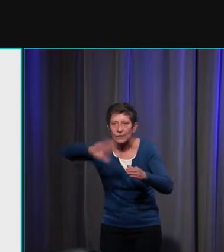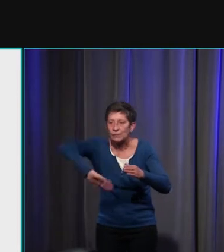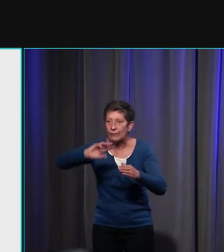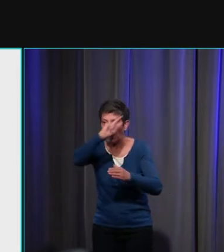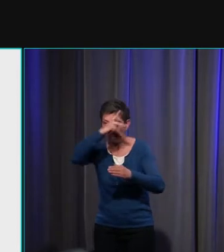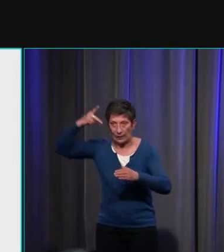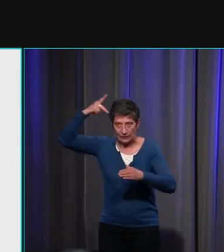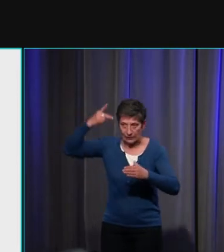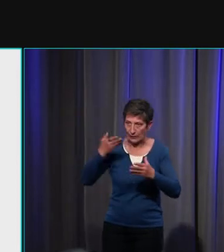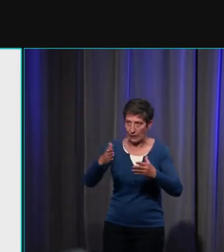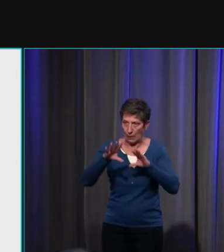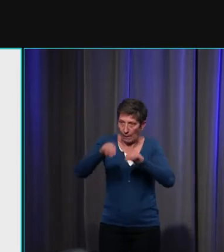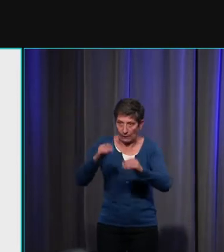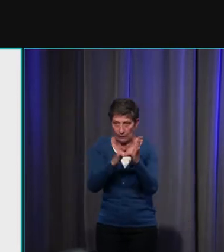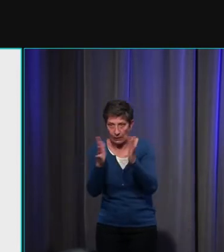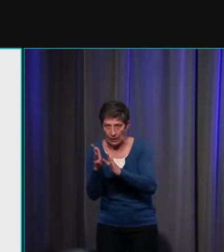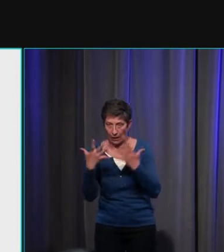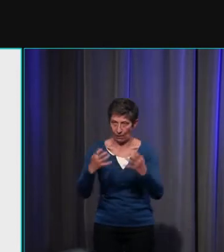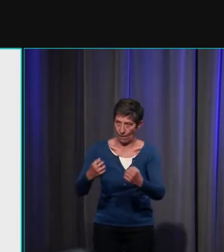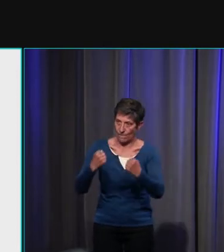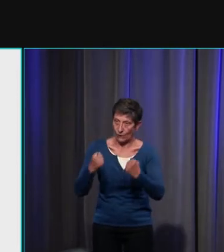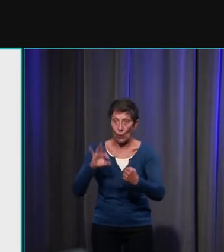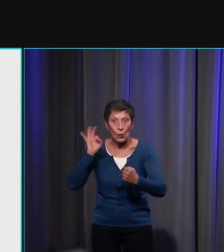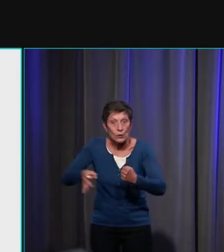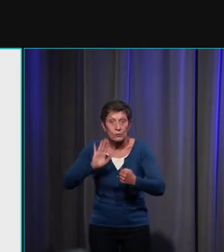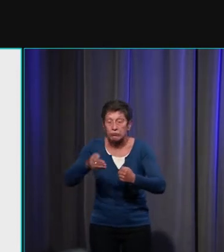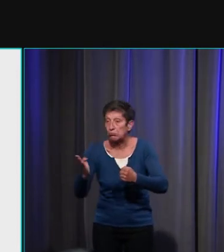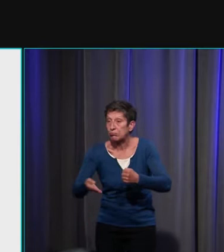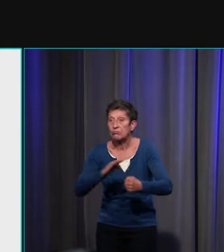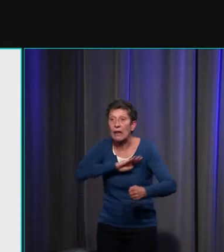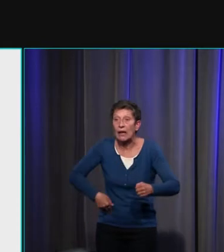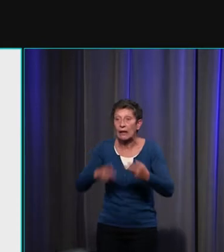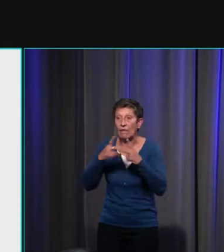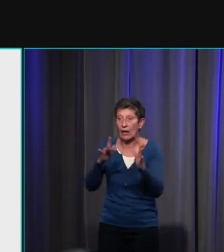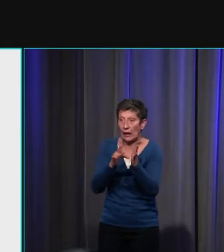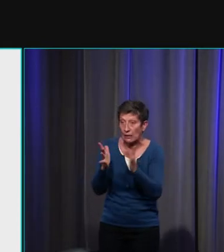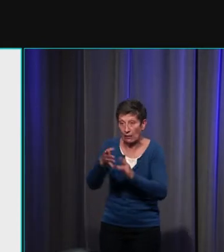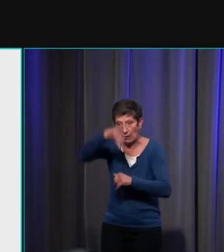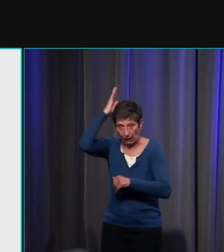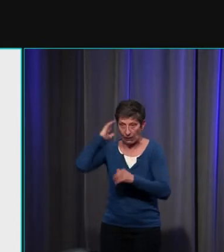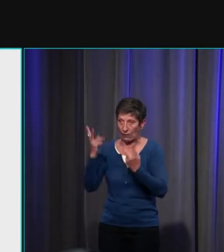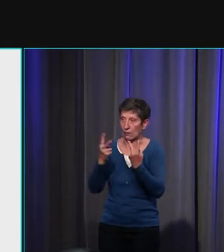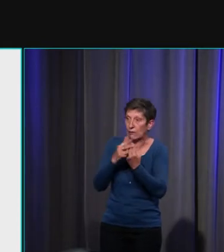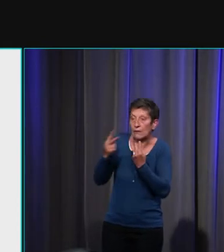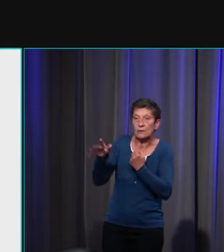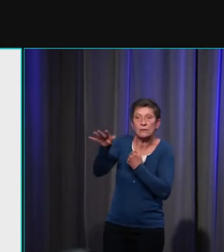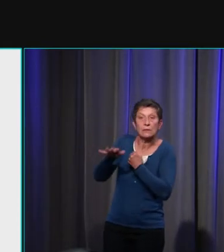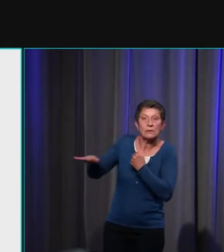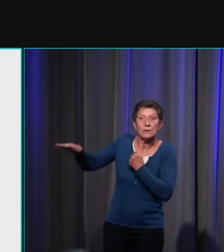chrétienne la chute des dernières villes chrétiennes face latine face aux